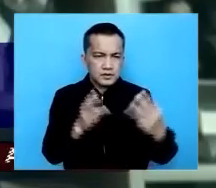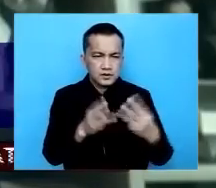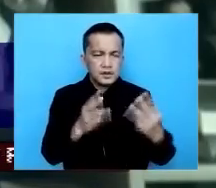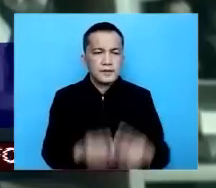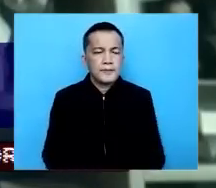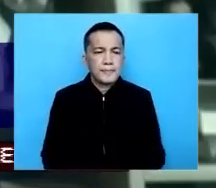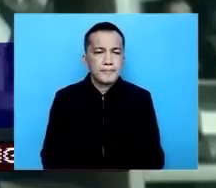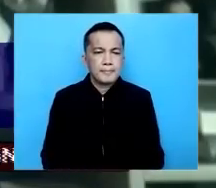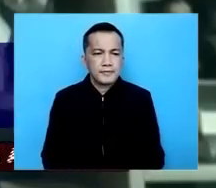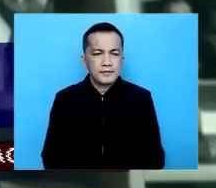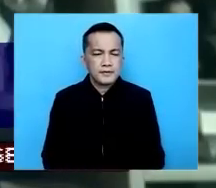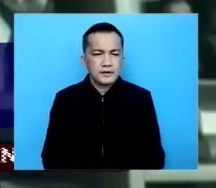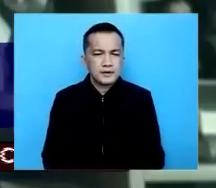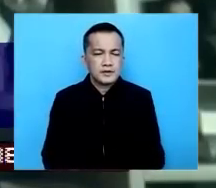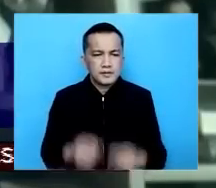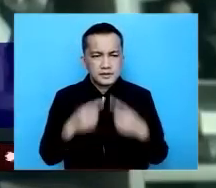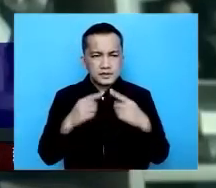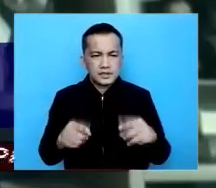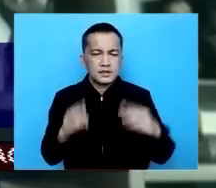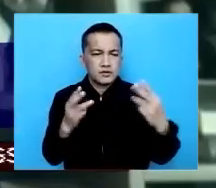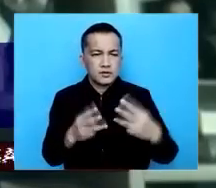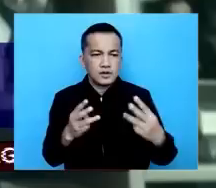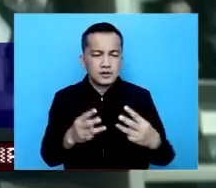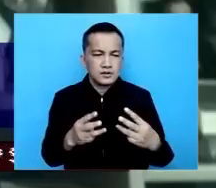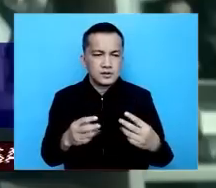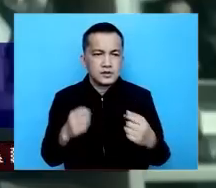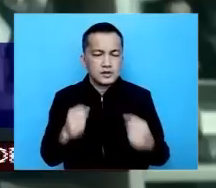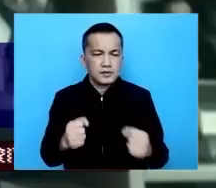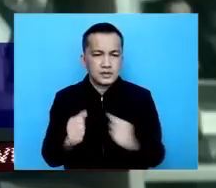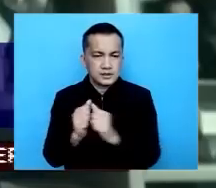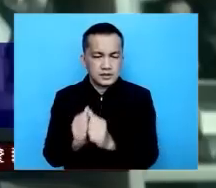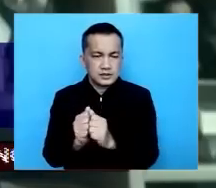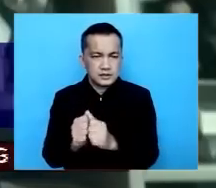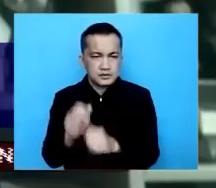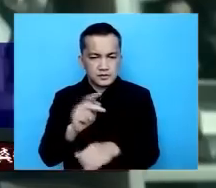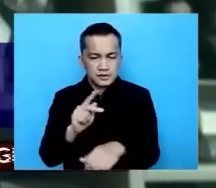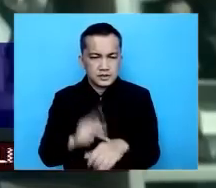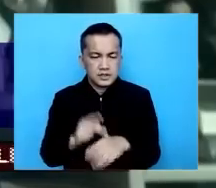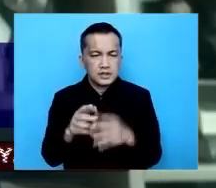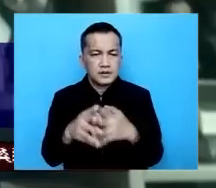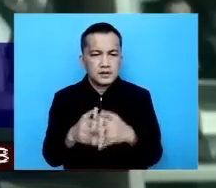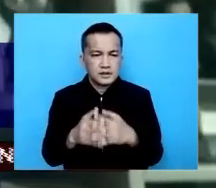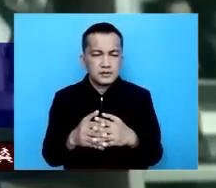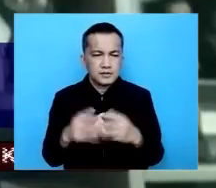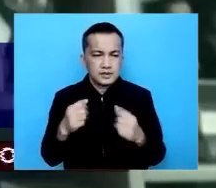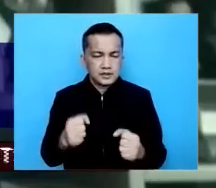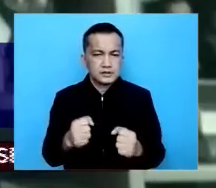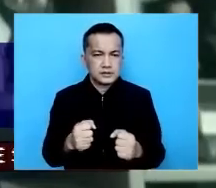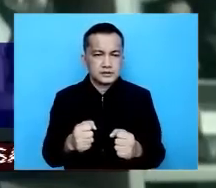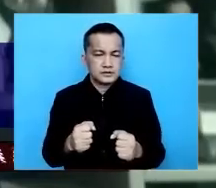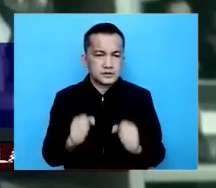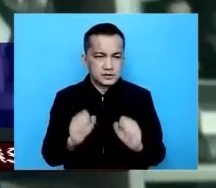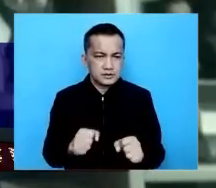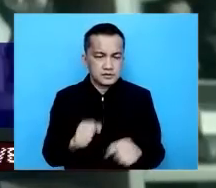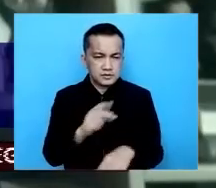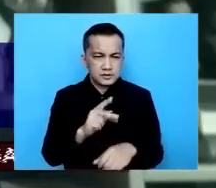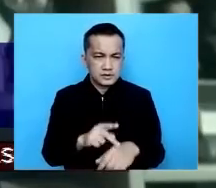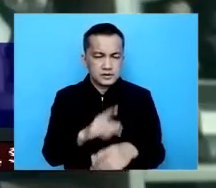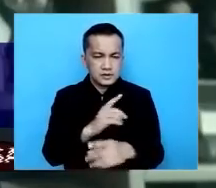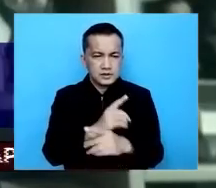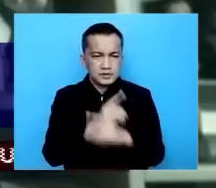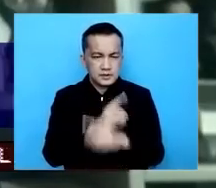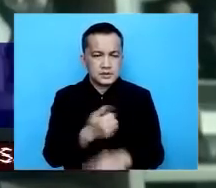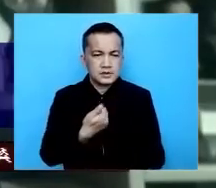but deterring war. Because kung malakas yung alyansa ng Pilipinas at Amerika at malakas yung kakayahan ng Pilipinas na magdepensa ng sarili